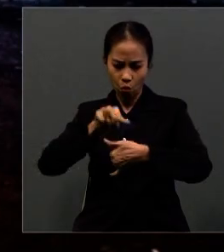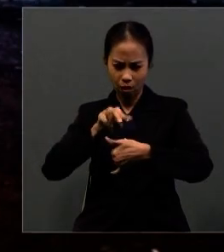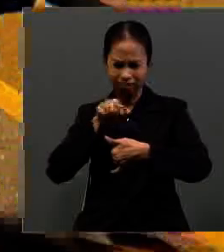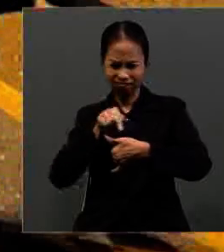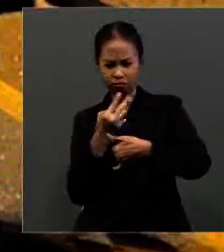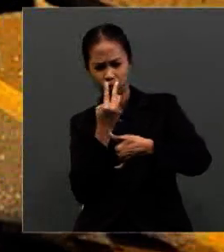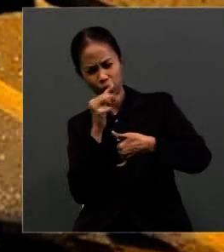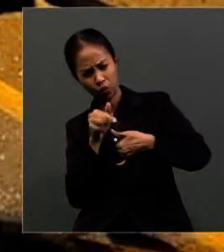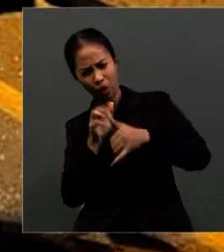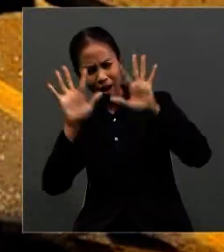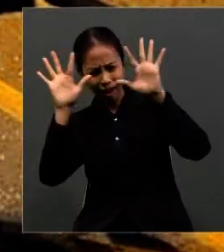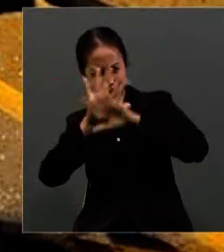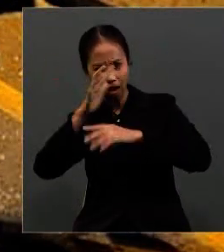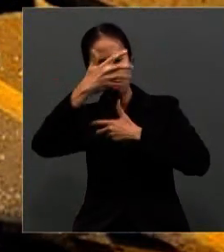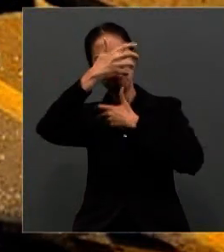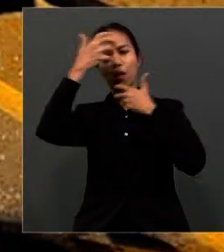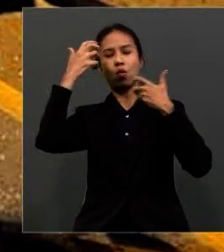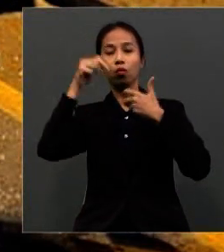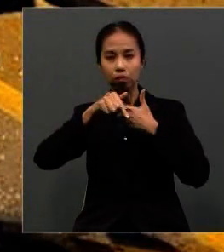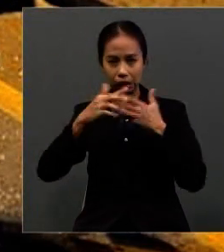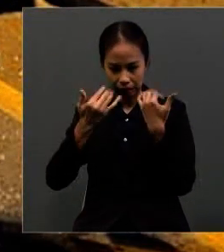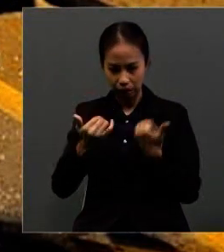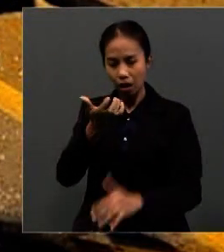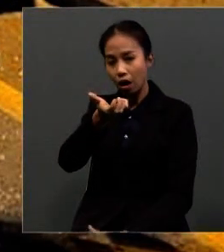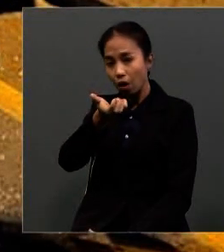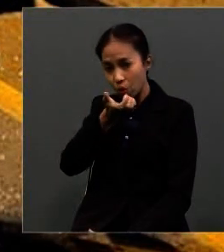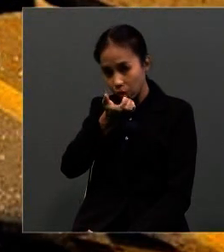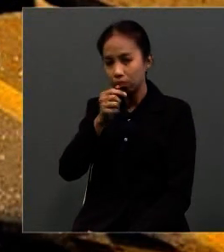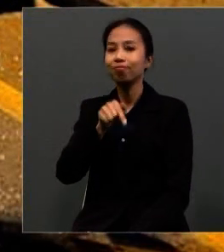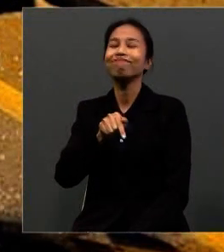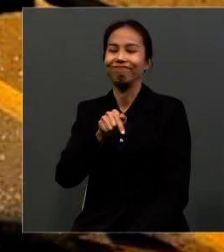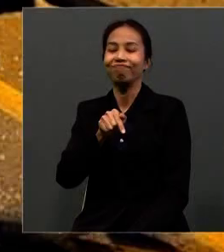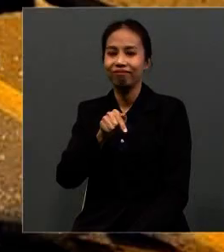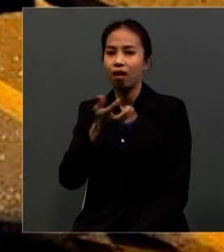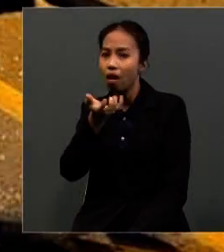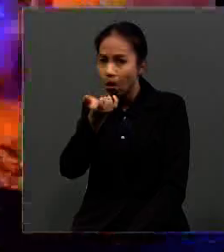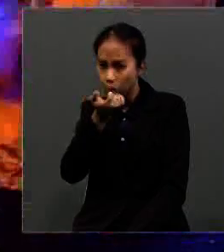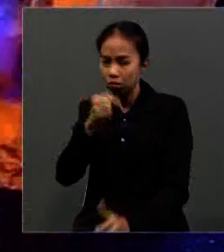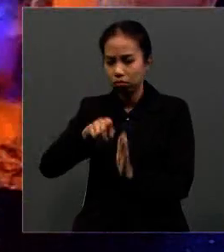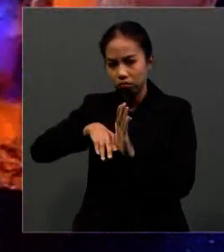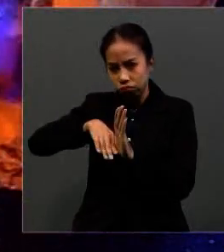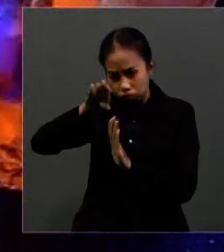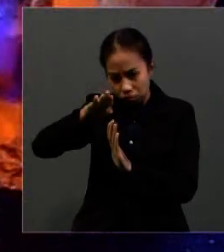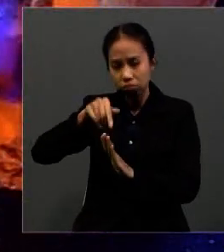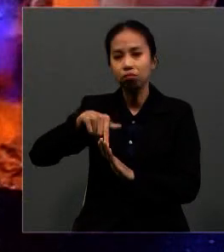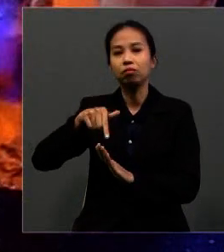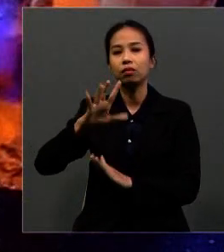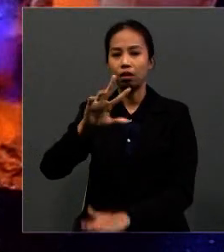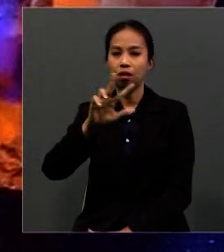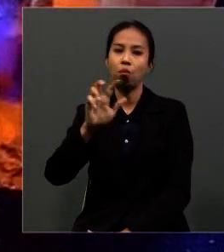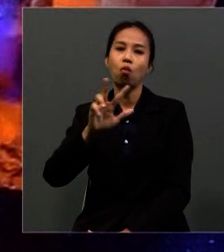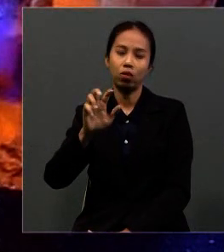การคล้ายๆกับคนเมาซึ่งผลในการตรวจวัดปริมาณแอลกอฮอล์อย่างที่ได้บอกไปพบว่าสูงเกินกว่ากำหนดวัด